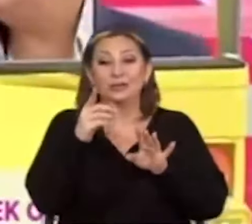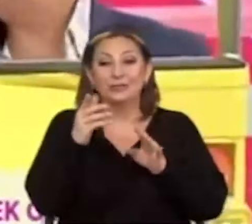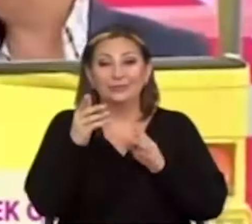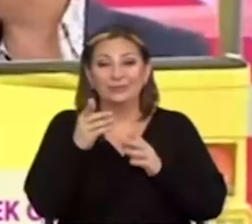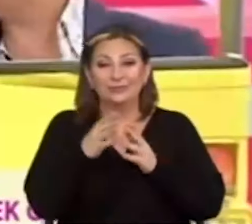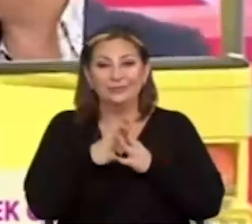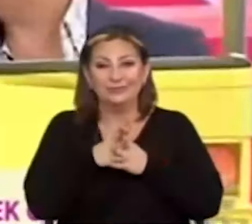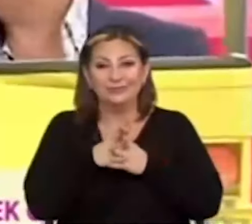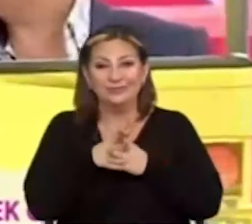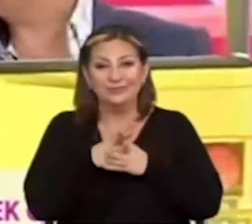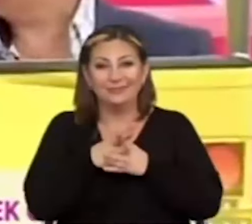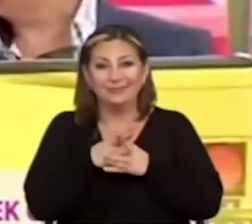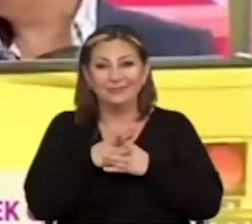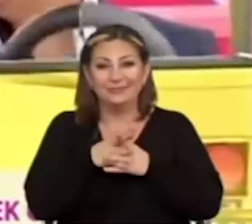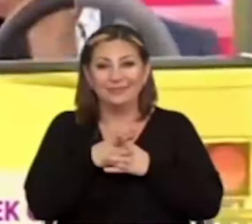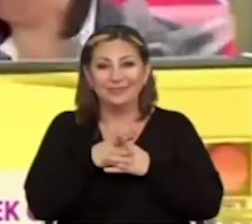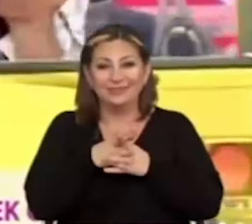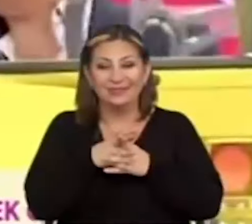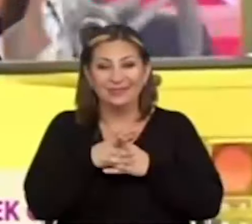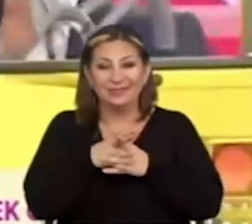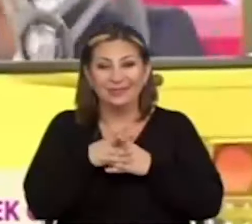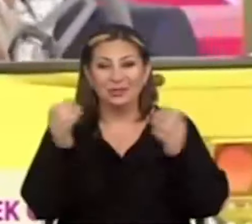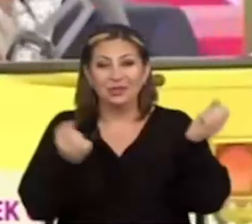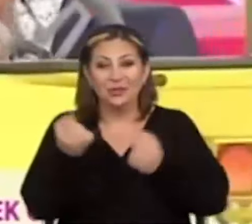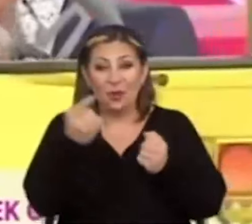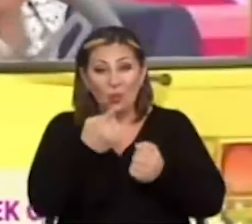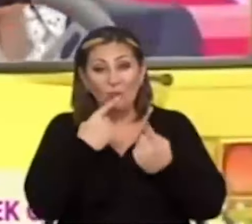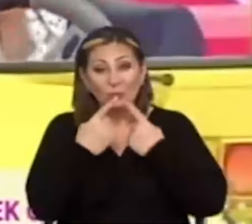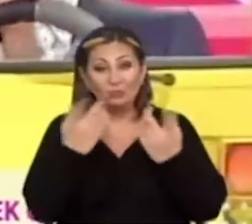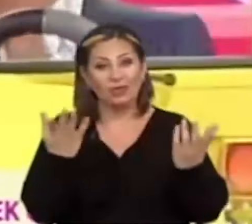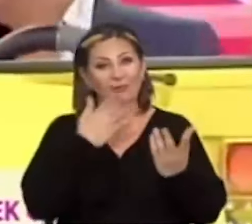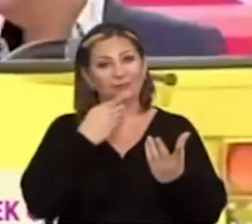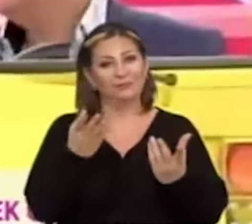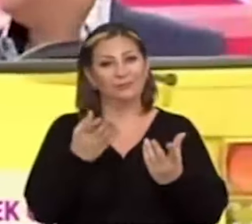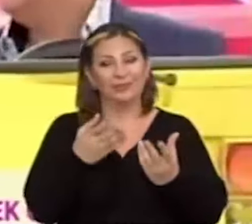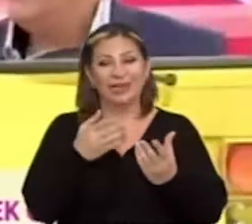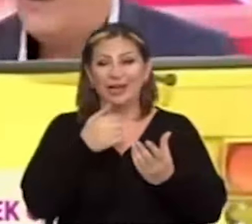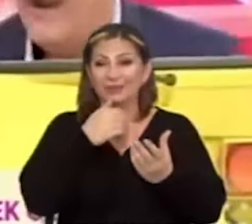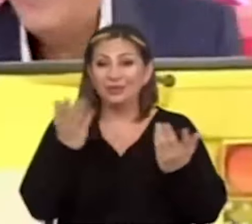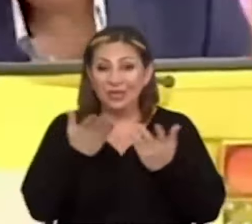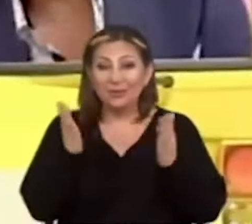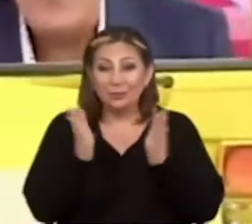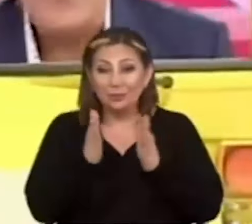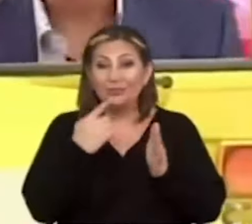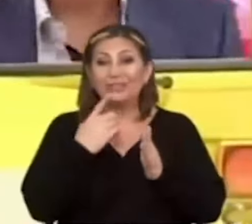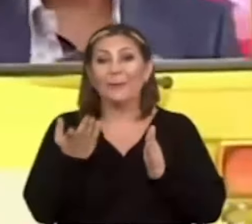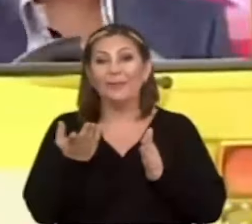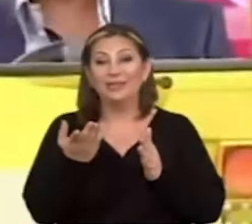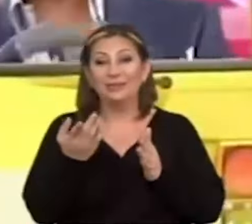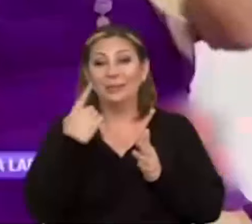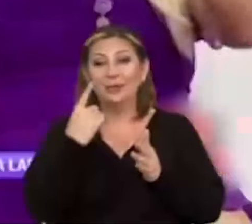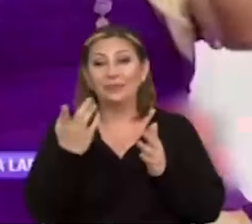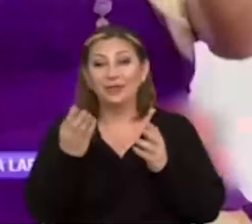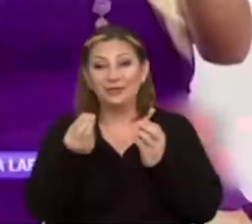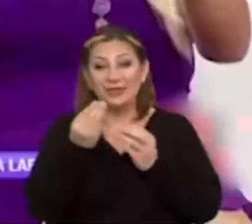küçükmüş. Yani şoförle böyle konuşulur mu ya? Adama şeyin de küçükmüş değil. Bakayım. Bakayım ne